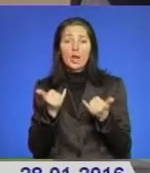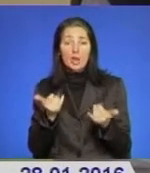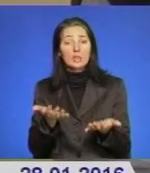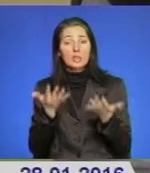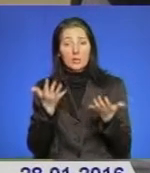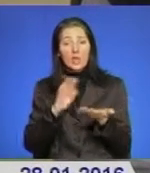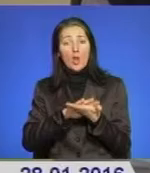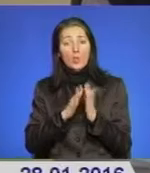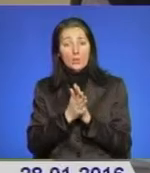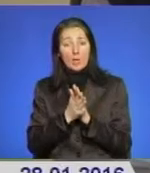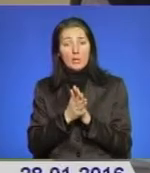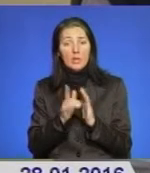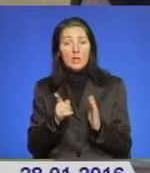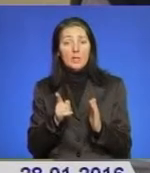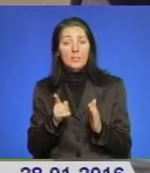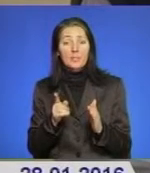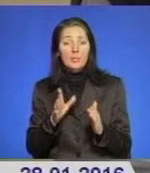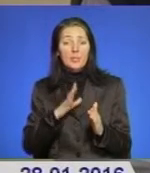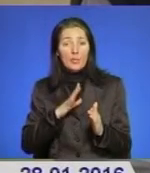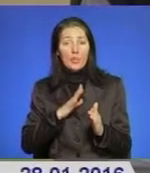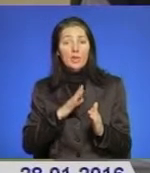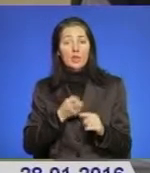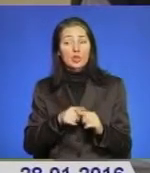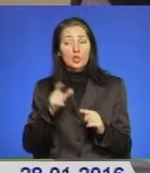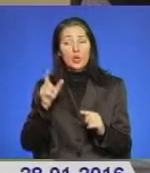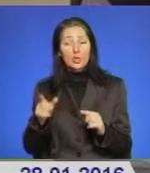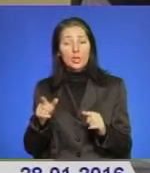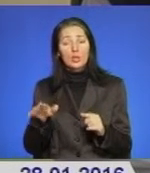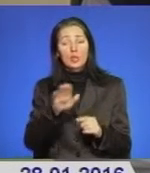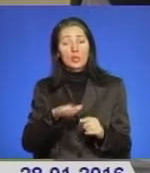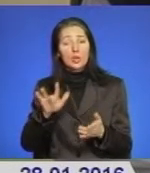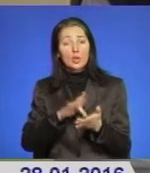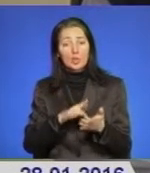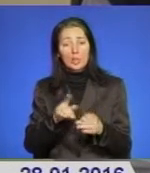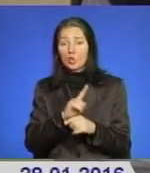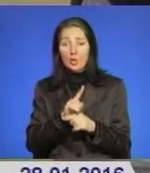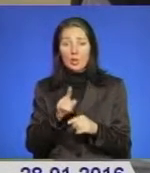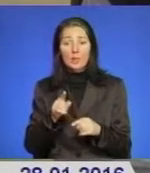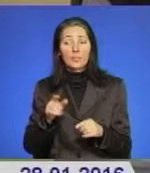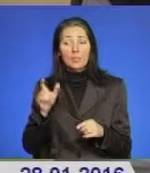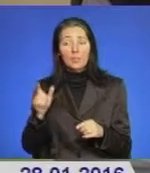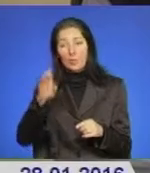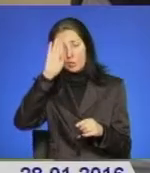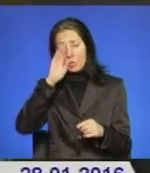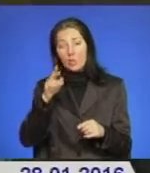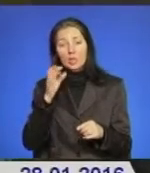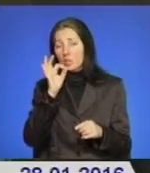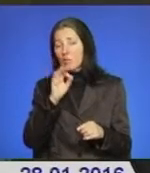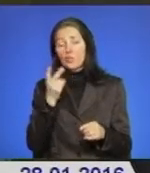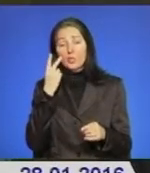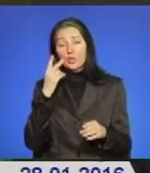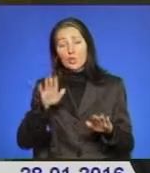і підстав перебування даного громадянина на території міста Тернополя, оскільки останній не повідомив, що постійного місця проживання тут немає. Давай